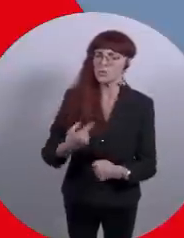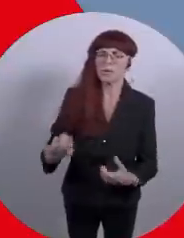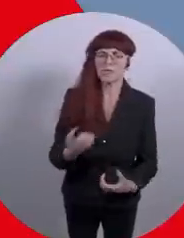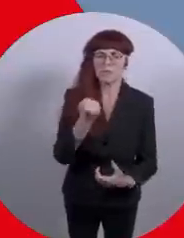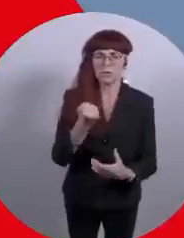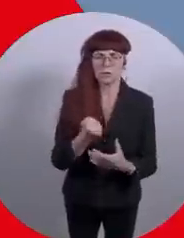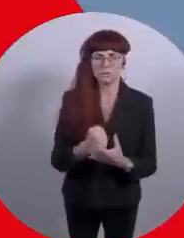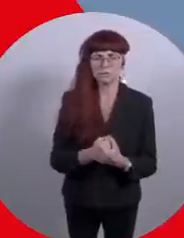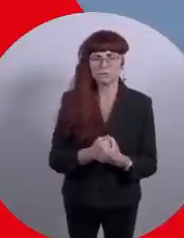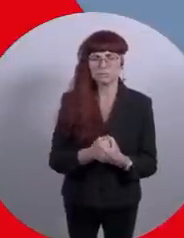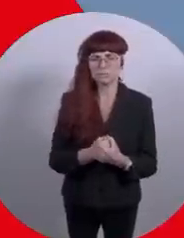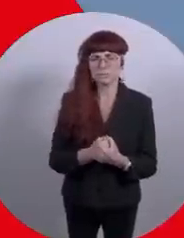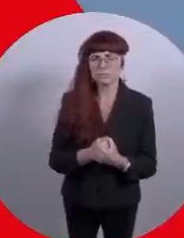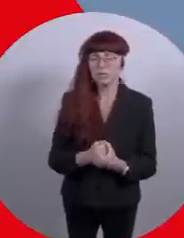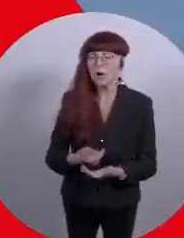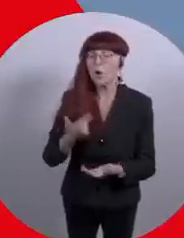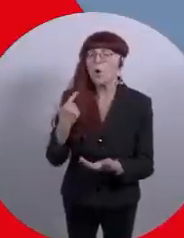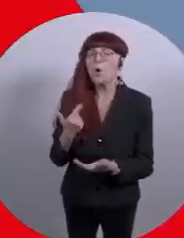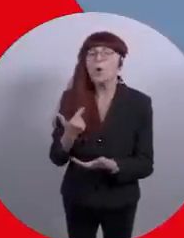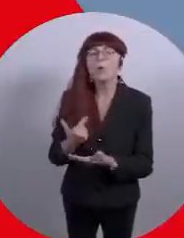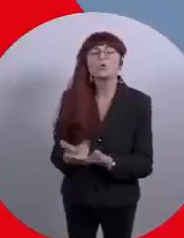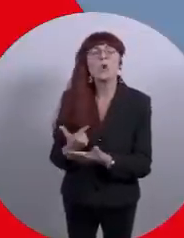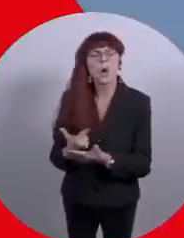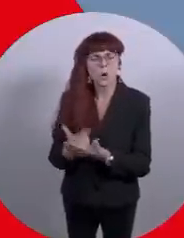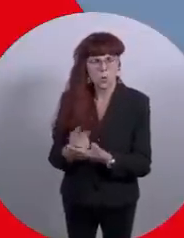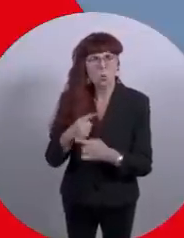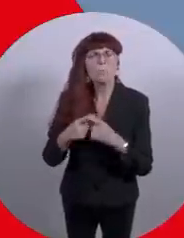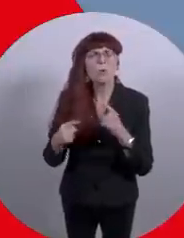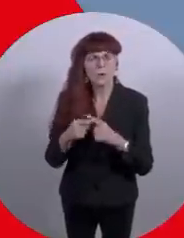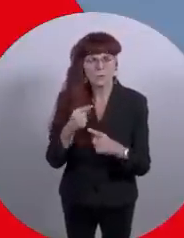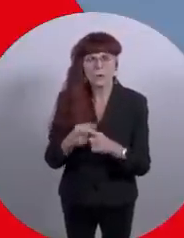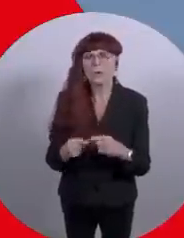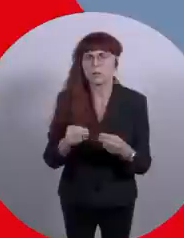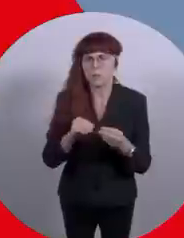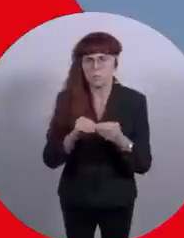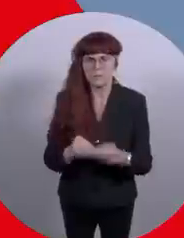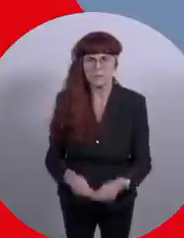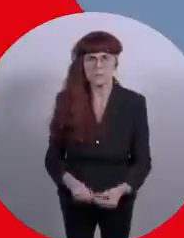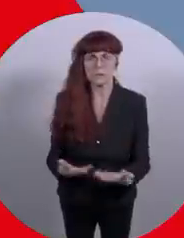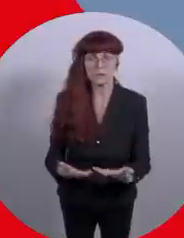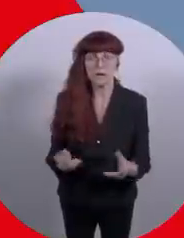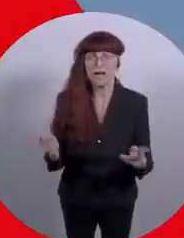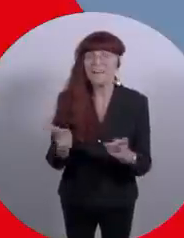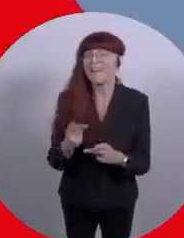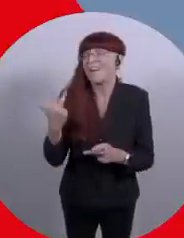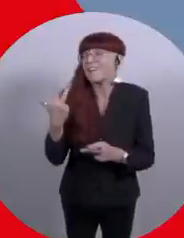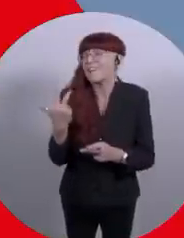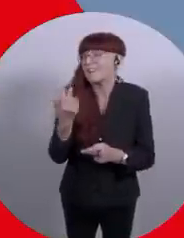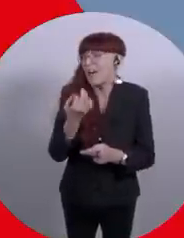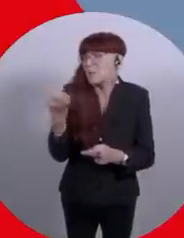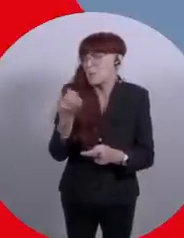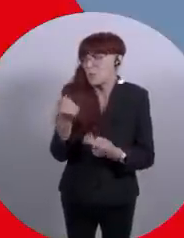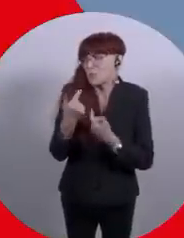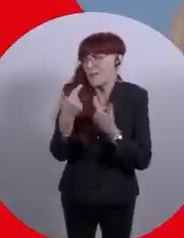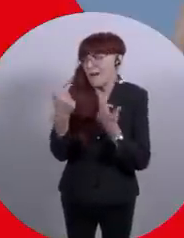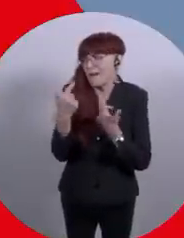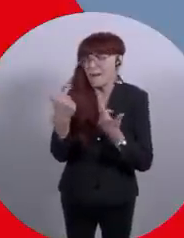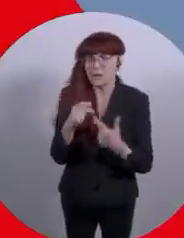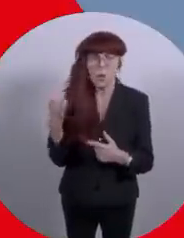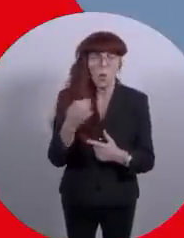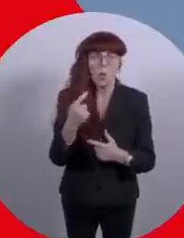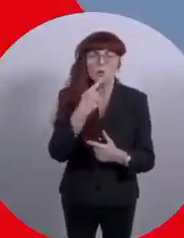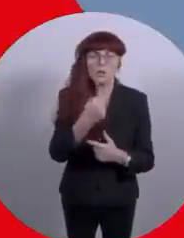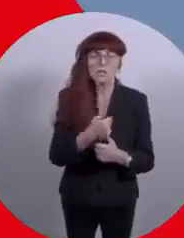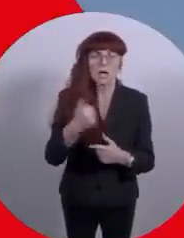und Lohnpolitik ist was kompliziertes Lohnpolitik ist nicht was was man in drei Minuten erklären kann und nicht was wo man sagt